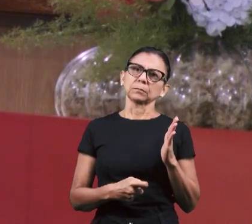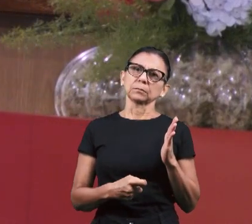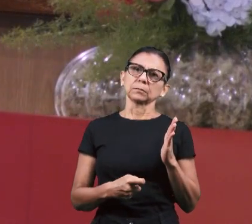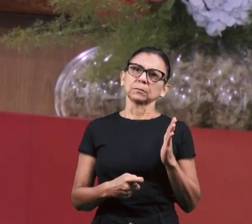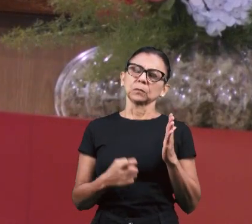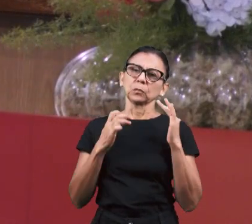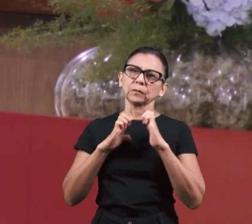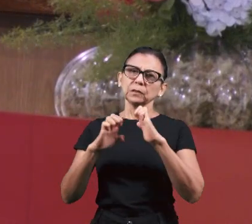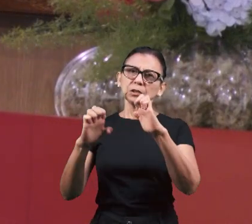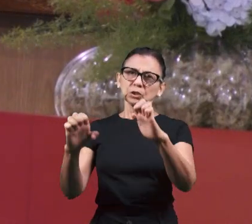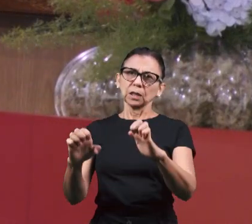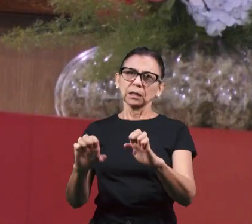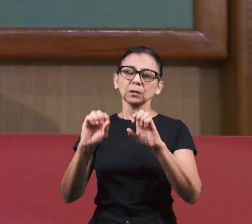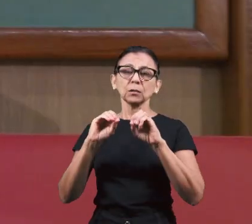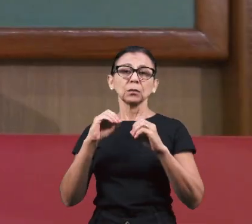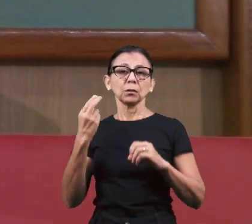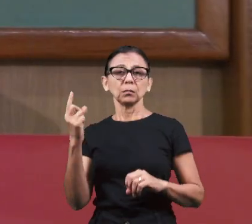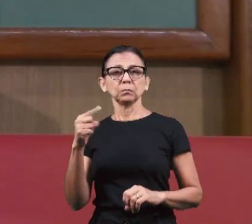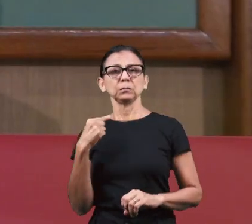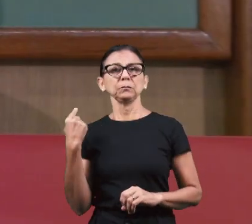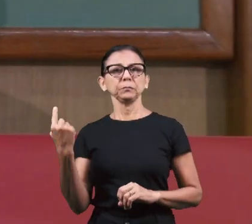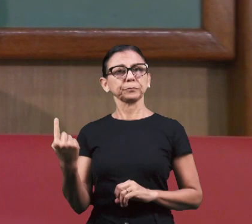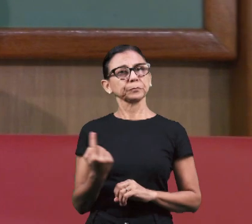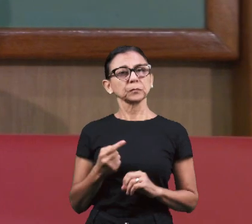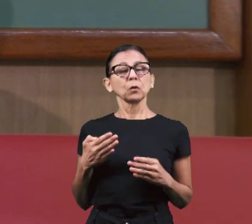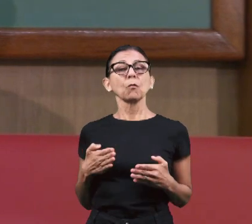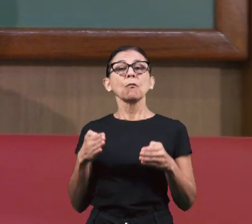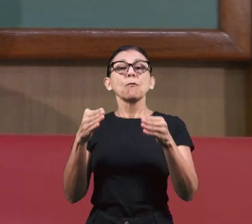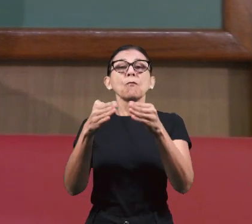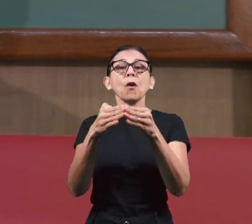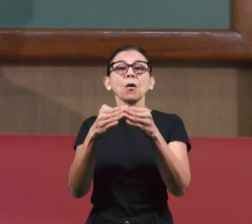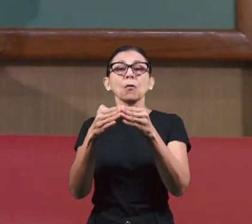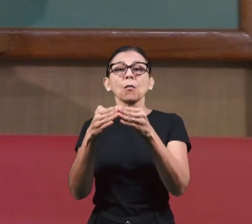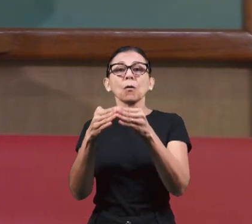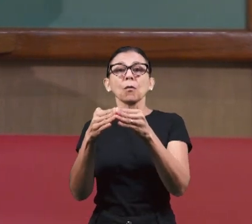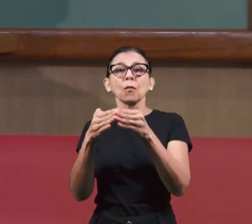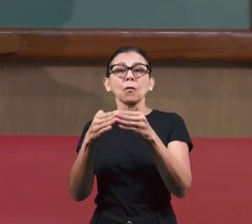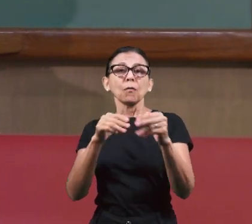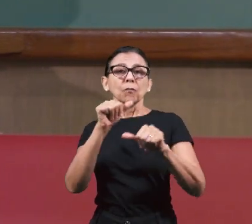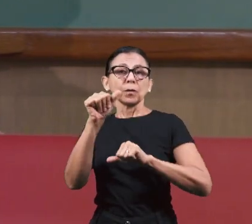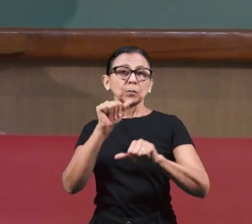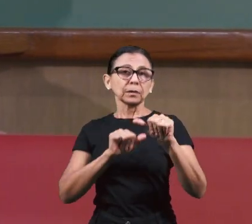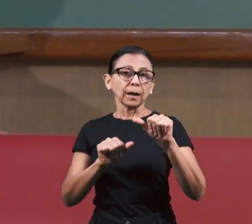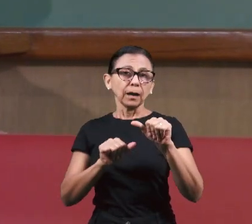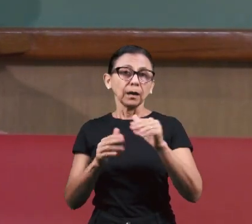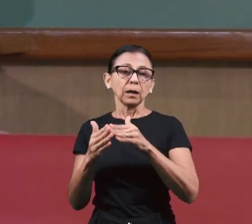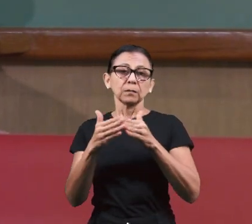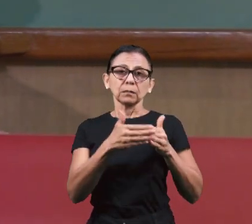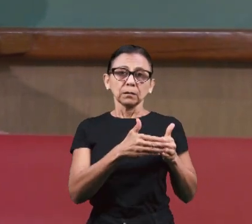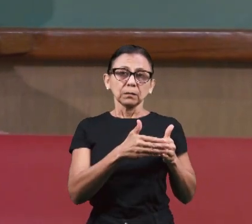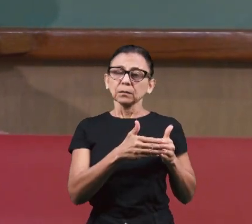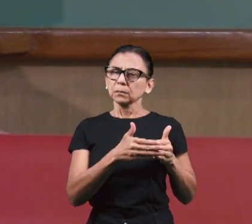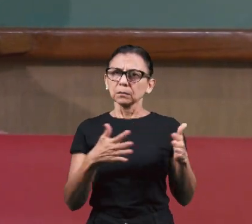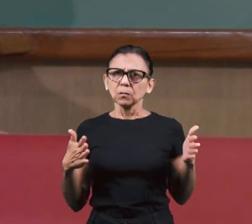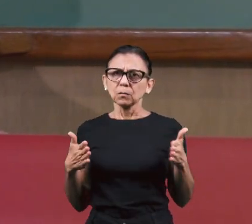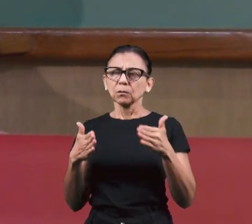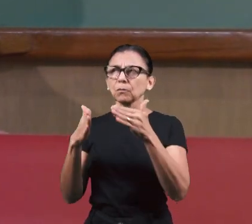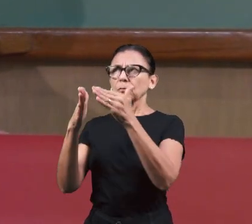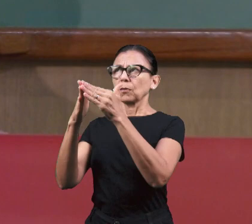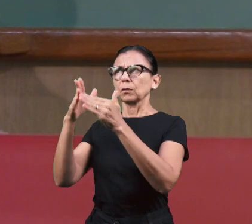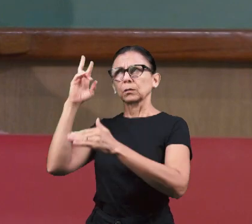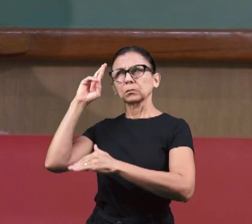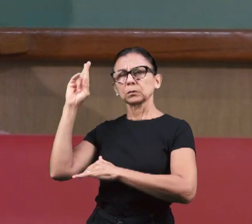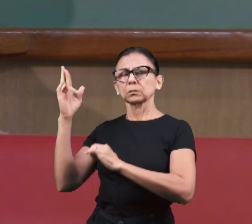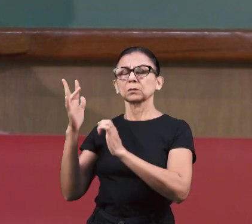Sinon, nous allons perdre la direction, perdre la direction de l'objectif vers lequel le Seigneur